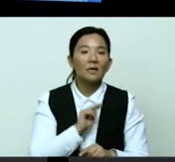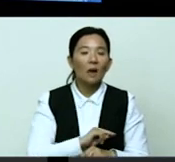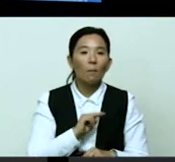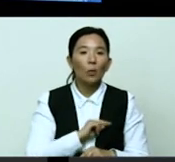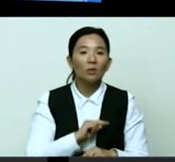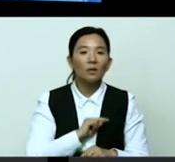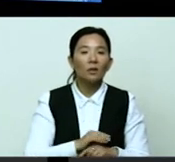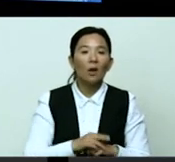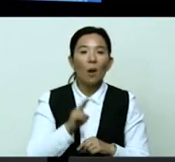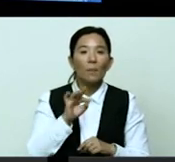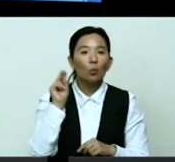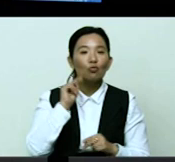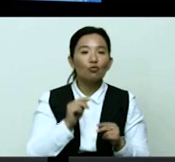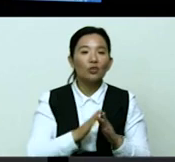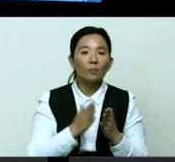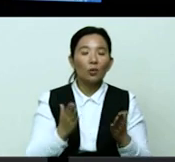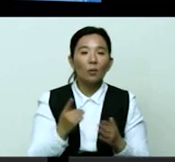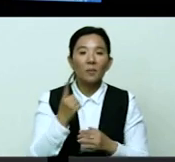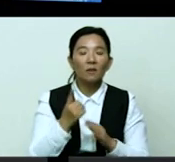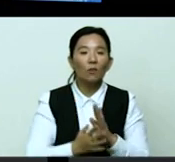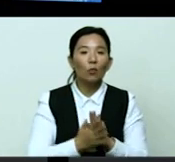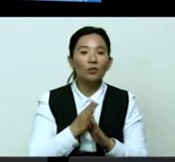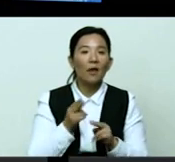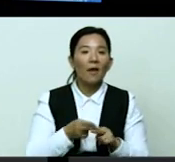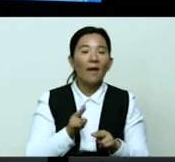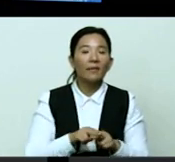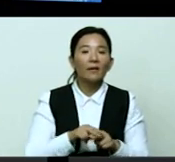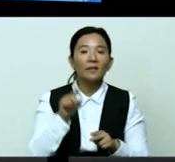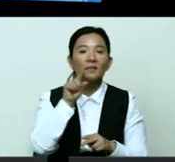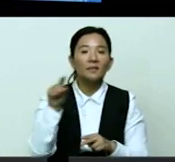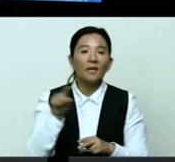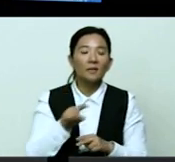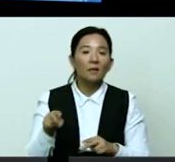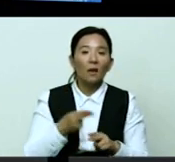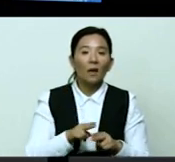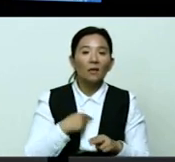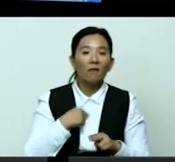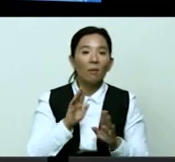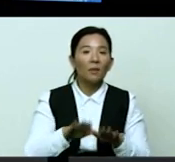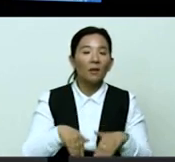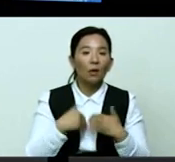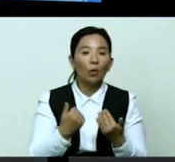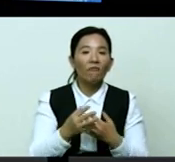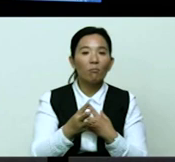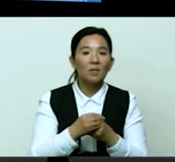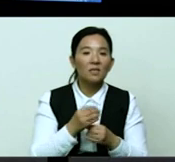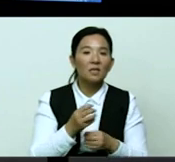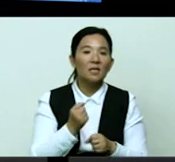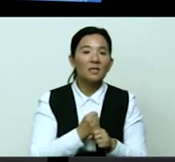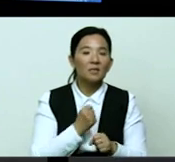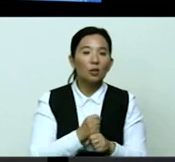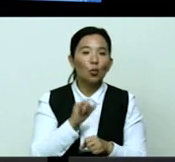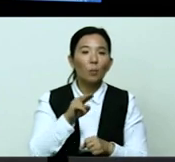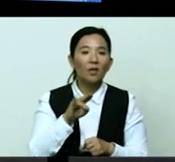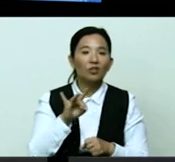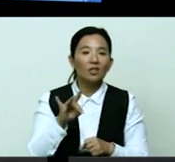работой по учебнику? В первую очередь это текст. По тексту я вам предлагаю сейчас вместе со мной